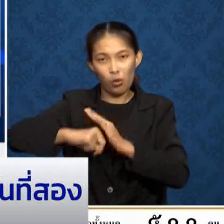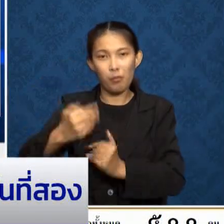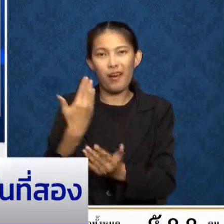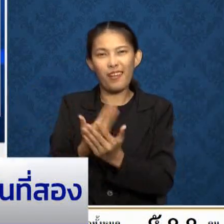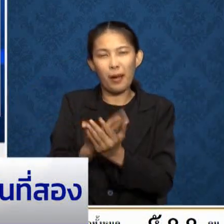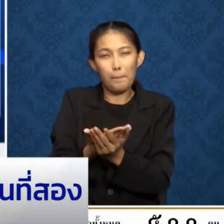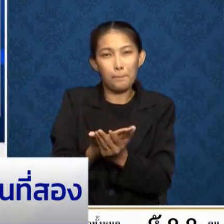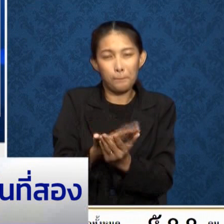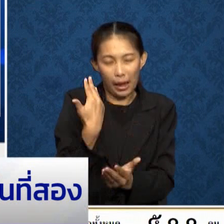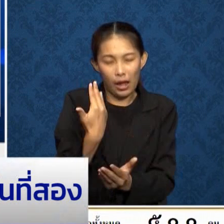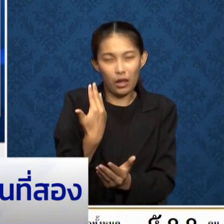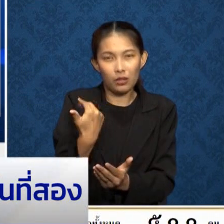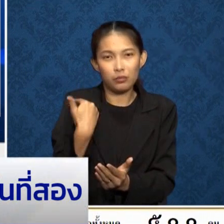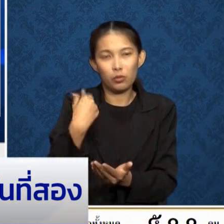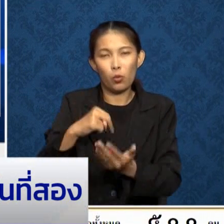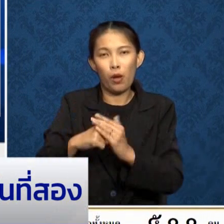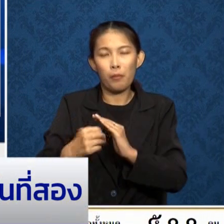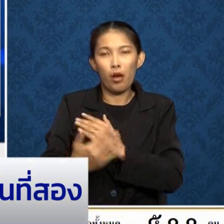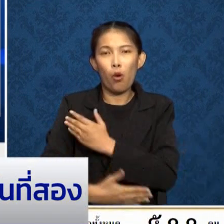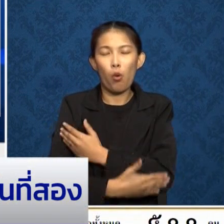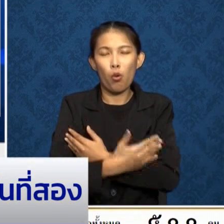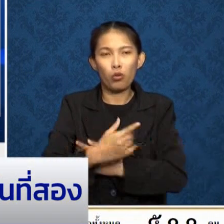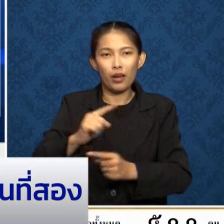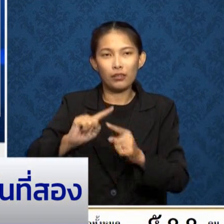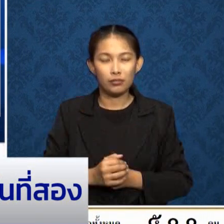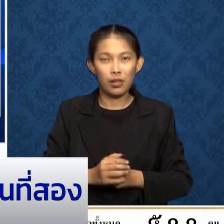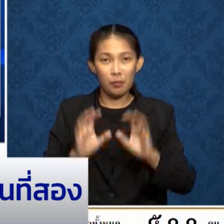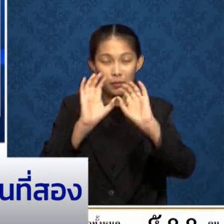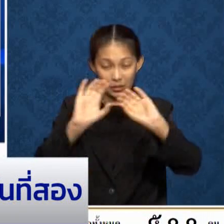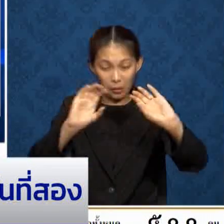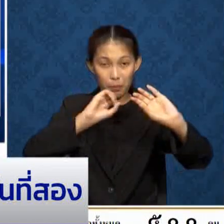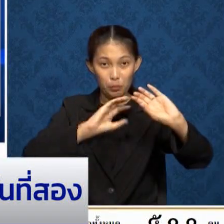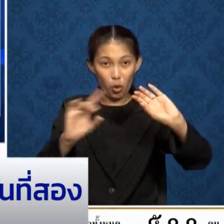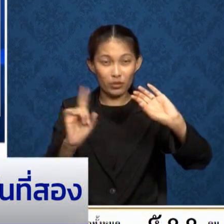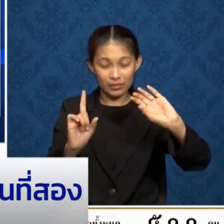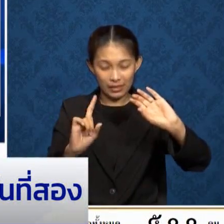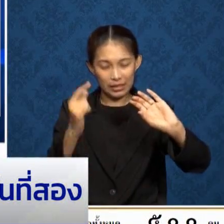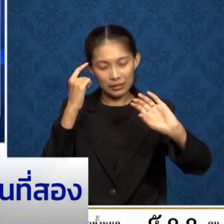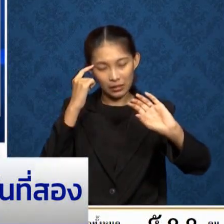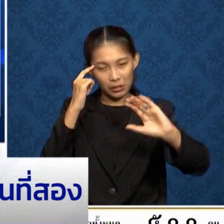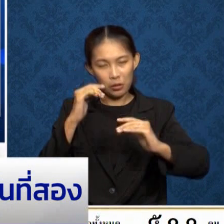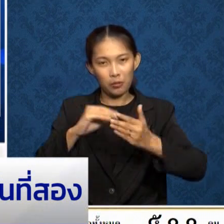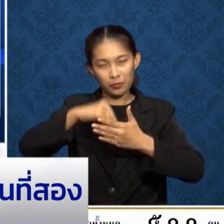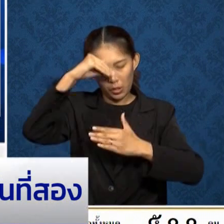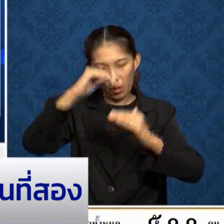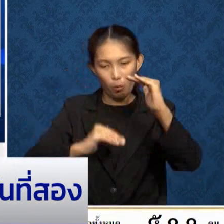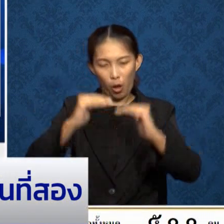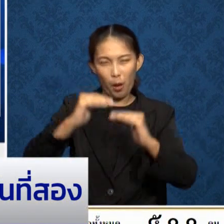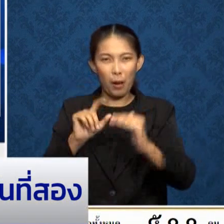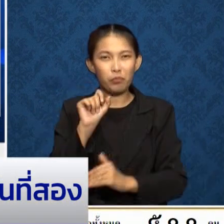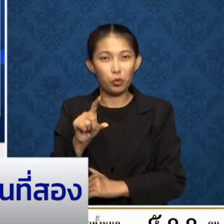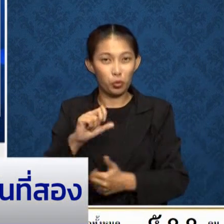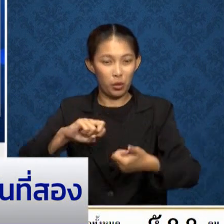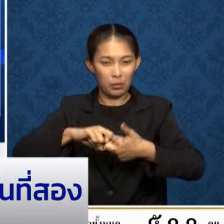ระบบการศึกษาพร้อมกับบอกว่ากยสกำลังมีปัญหาขาดสภาพคล่องครับแต่รัฐบาลกลับเพิกเฉยซึ่งอาจจำเป็นต้อง